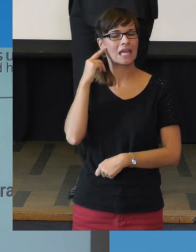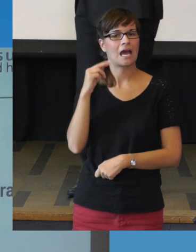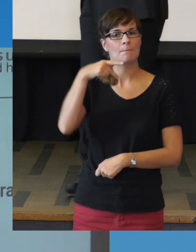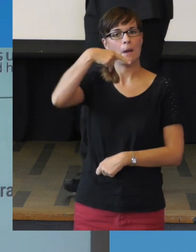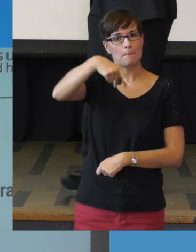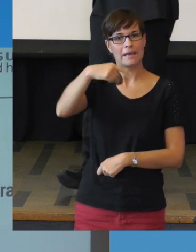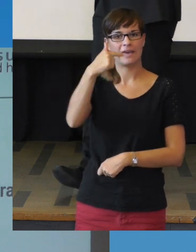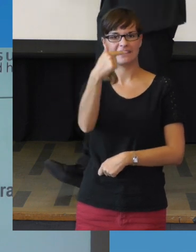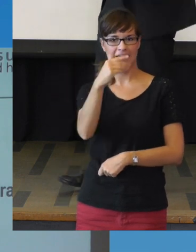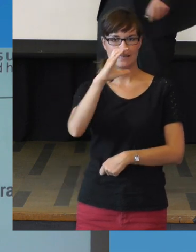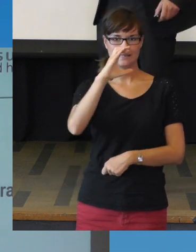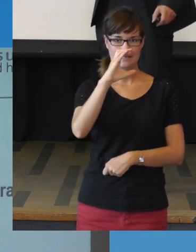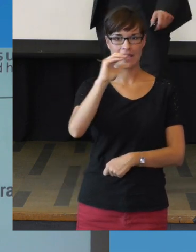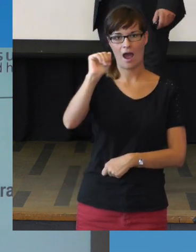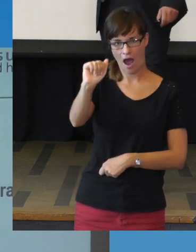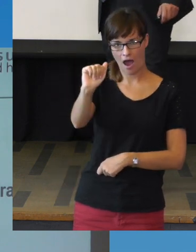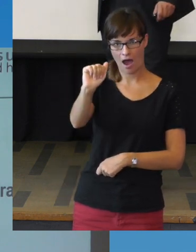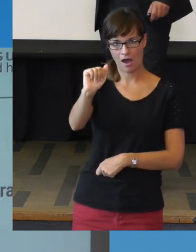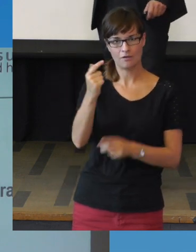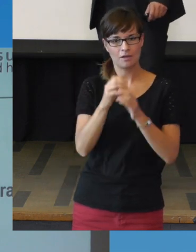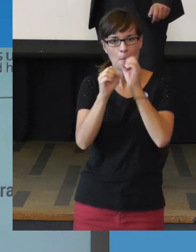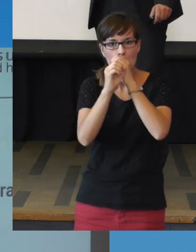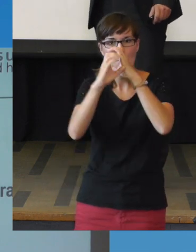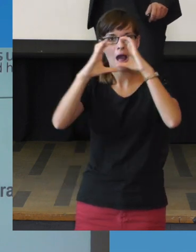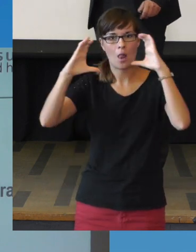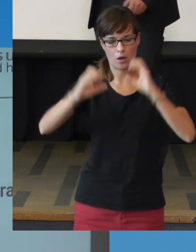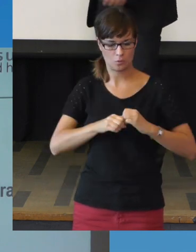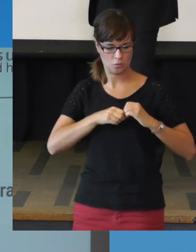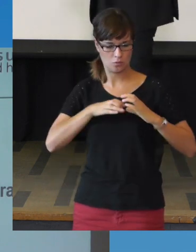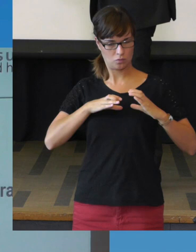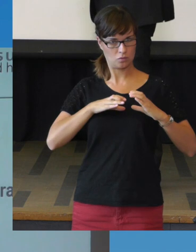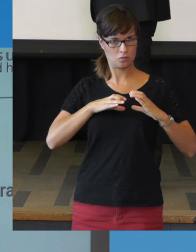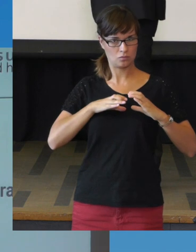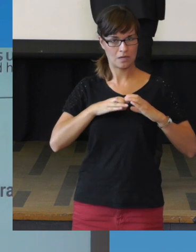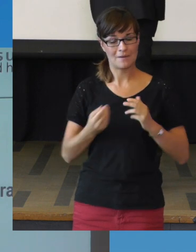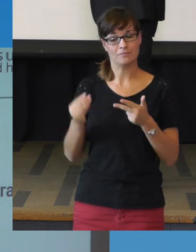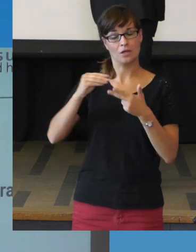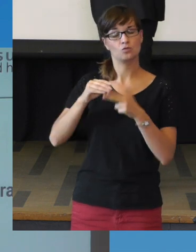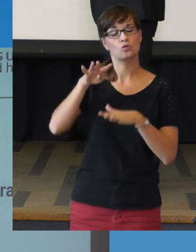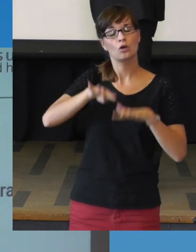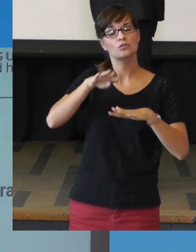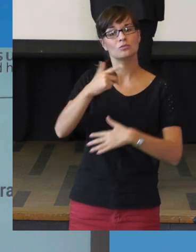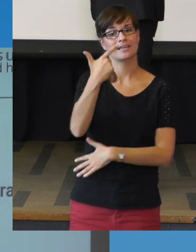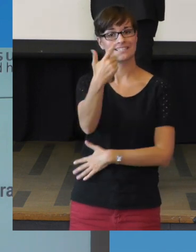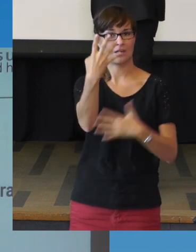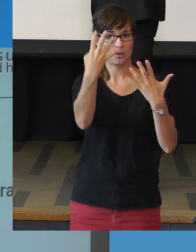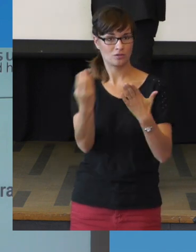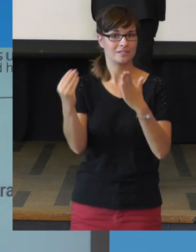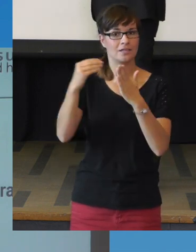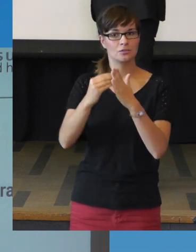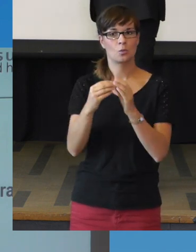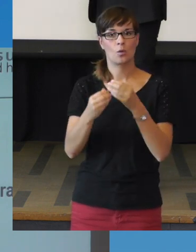ist eigentlich die Ballonaufdehnung, aber seit 1992 stehen uns ja auch die Stents zur Verfügung. Und deshalb nennt sich das